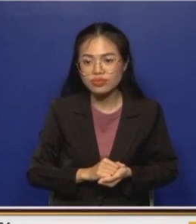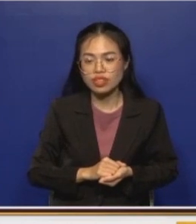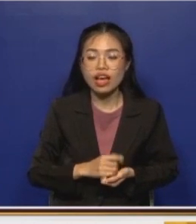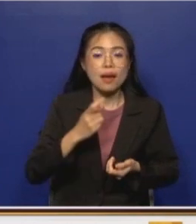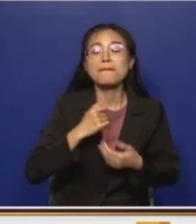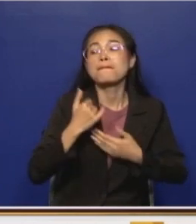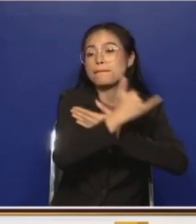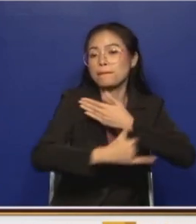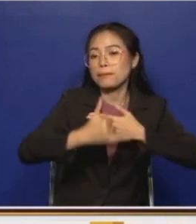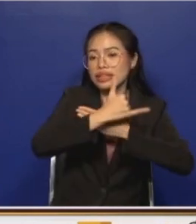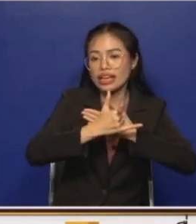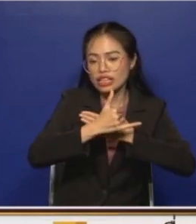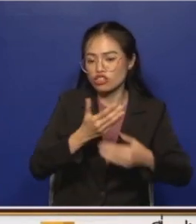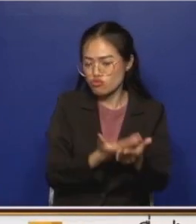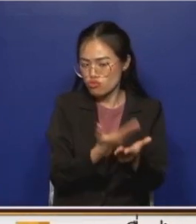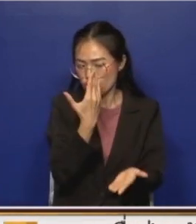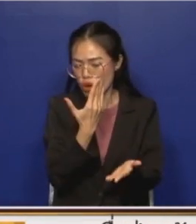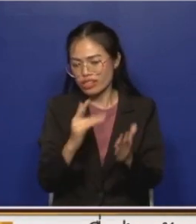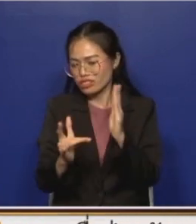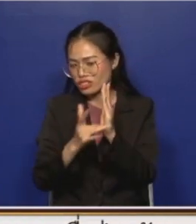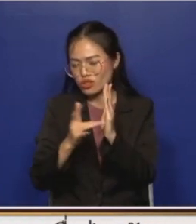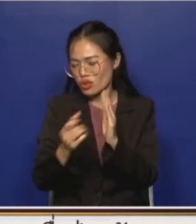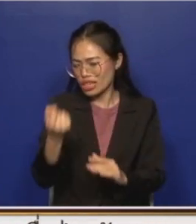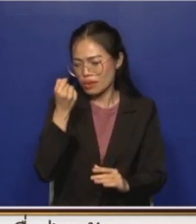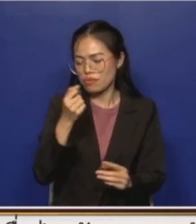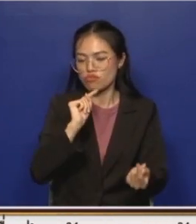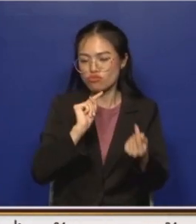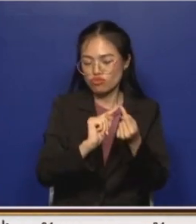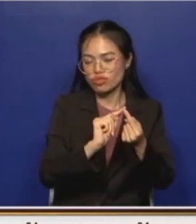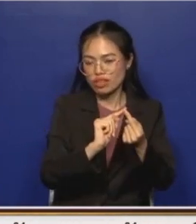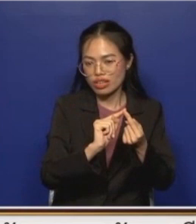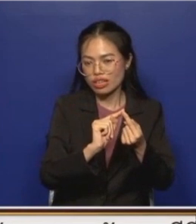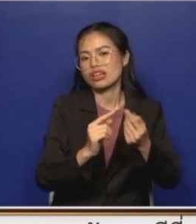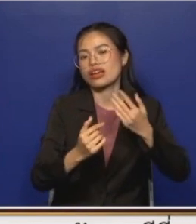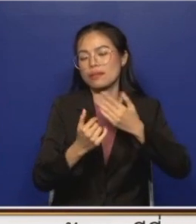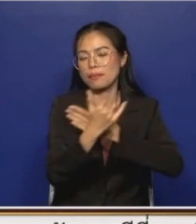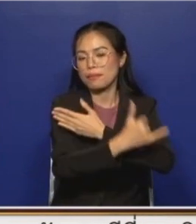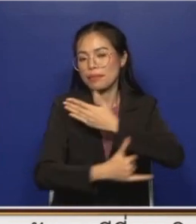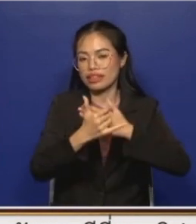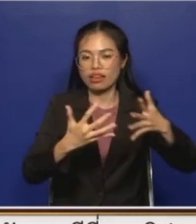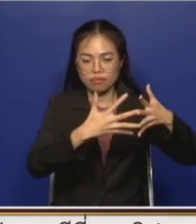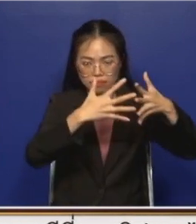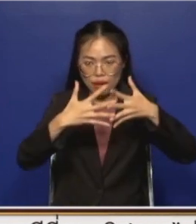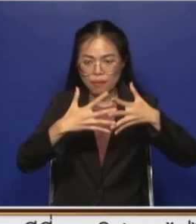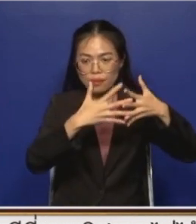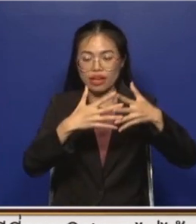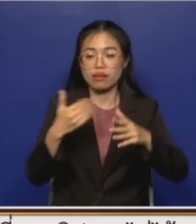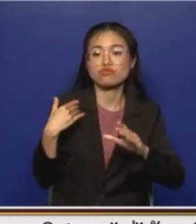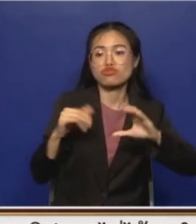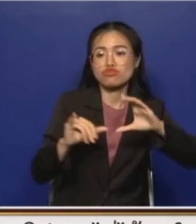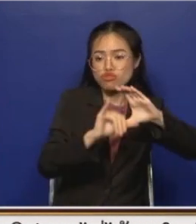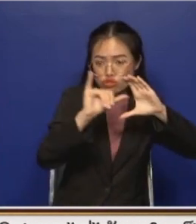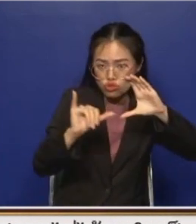ขาไม่ได้ทำอย่างเราทำนะฮะเขาจ่ายเงินตรงนะฮะในขณะที่ญี่ปุ่นเป็นคนประดิษฐ์การใช้ไล